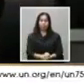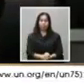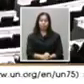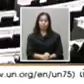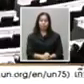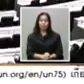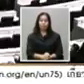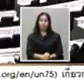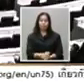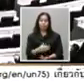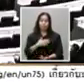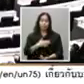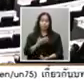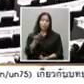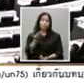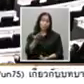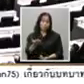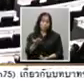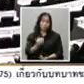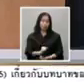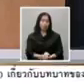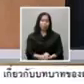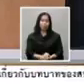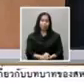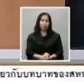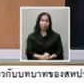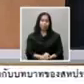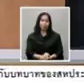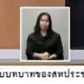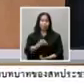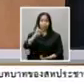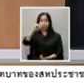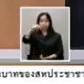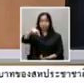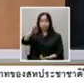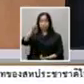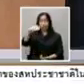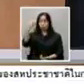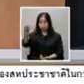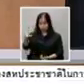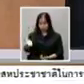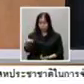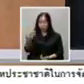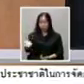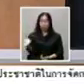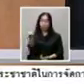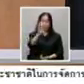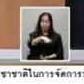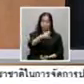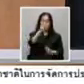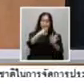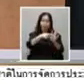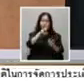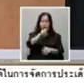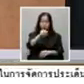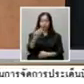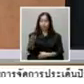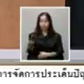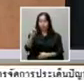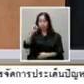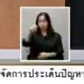ผมขอให้ท่านไปบูนยกมือก่อนท่านคารมนะครับเดี๋ยวผมให้โอกาสท่านคารมเชิญท่านไปบูนครับ